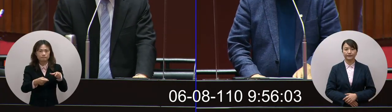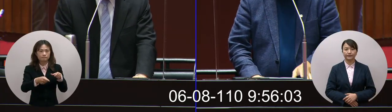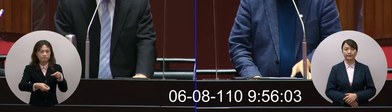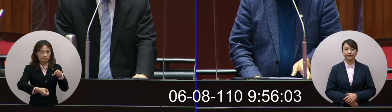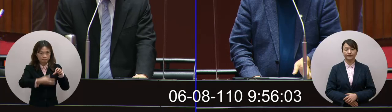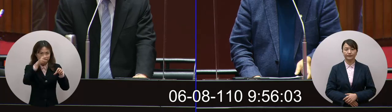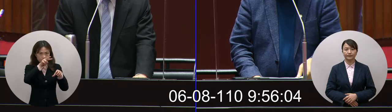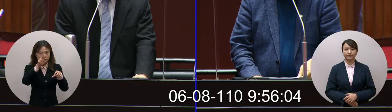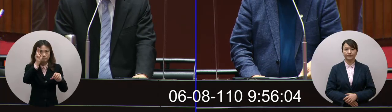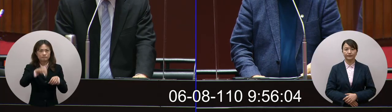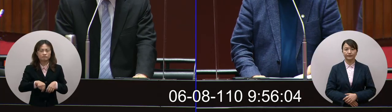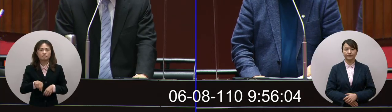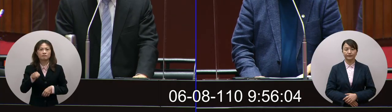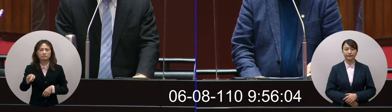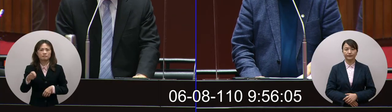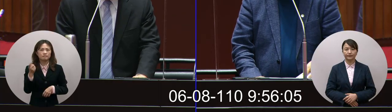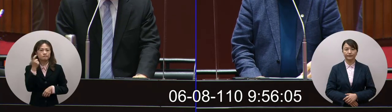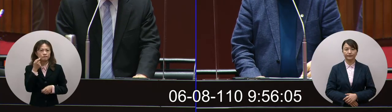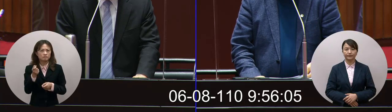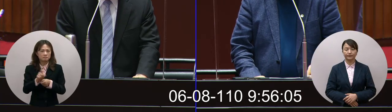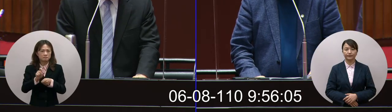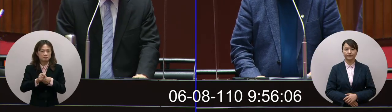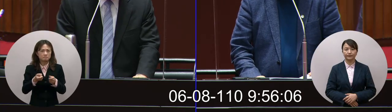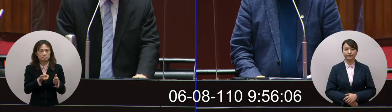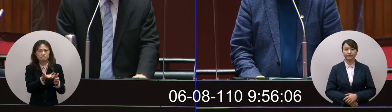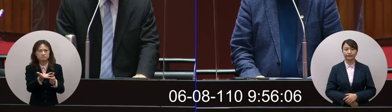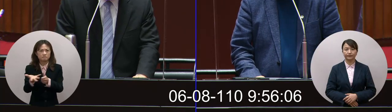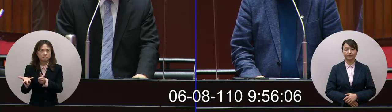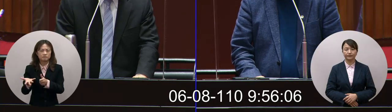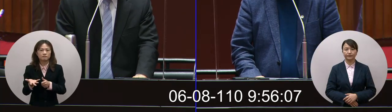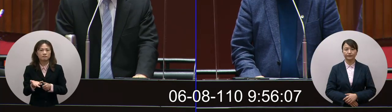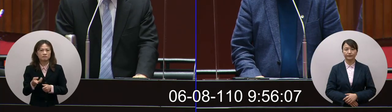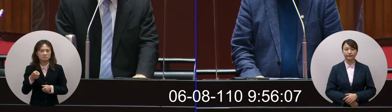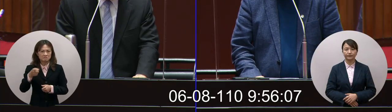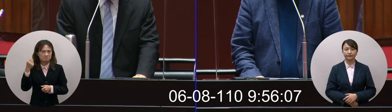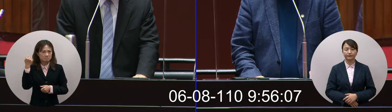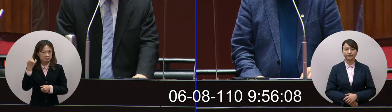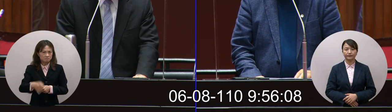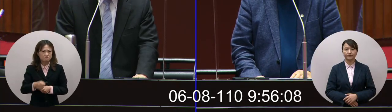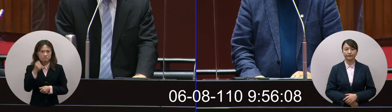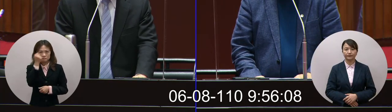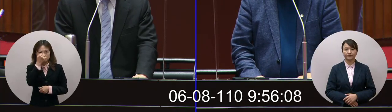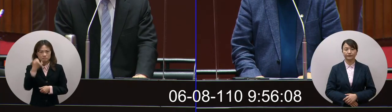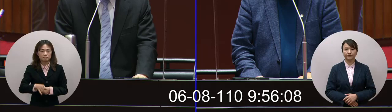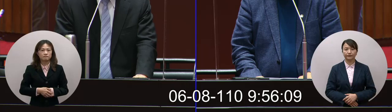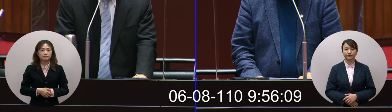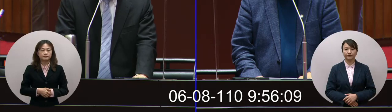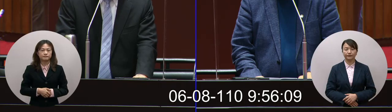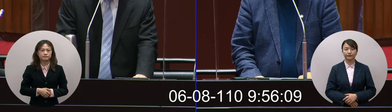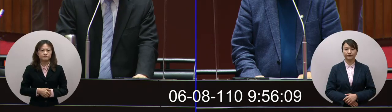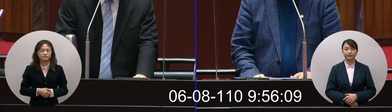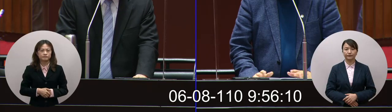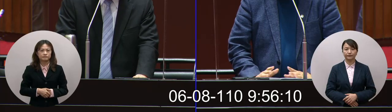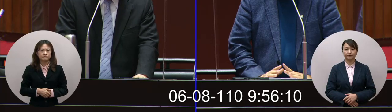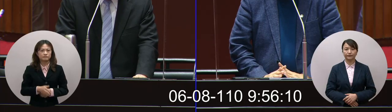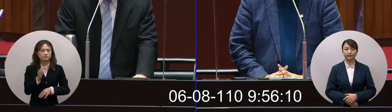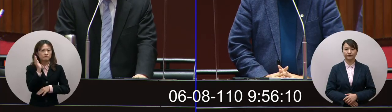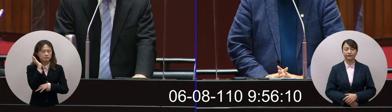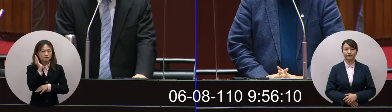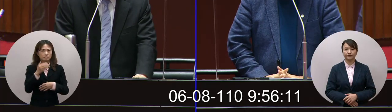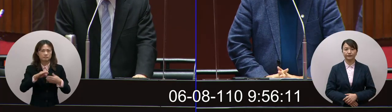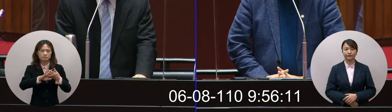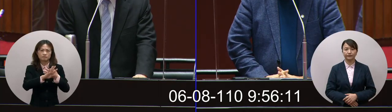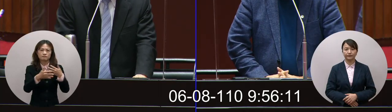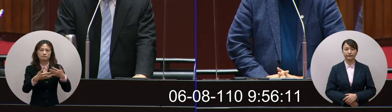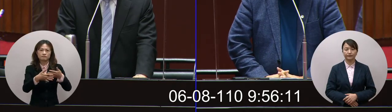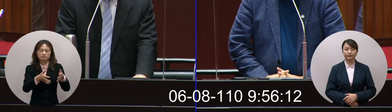捏造，而且是颠倒，并且很恶毒。政府在第一时间，外交部相关单